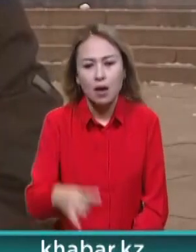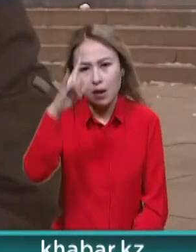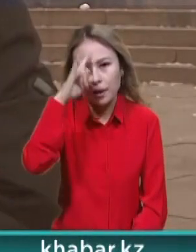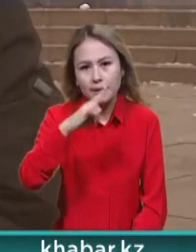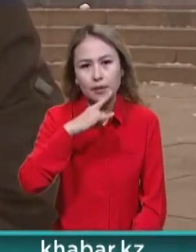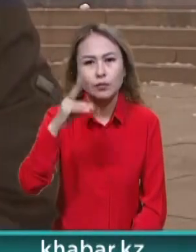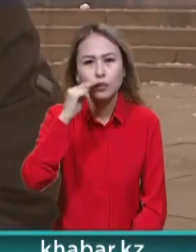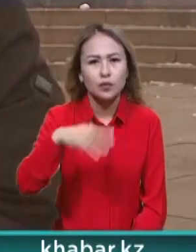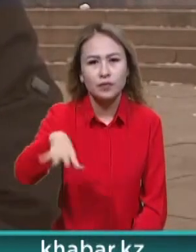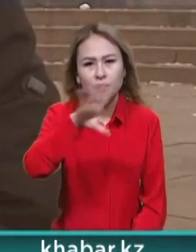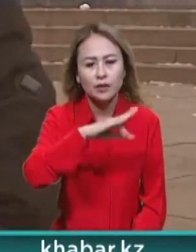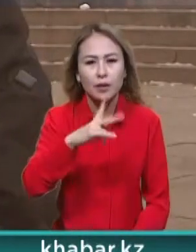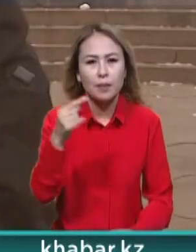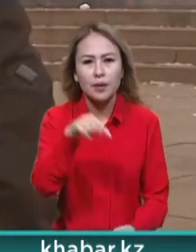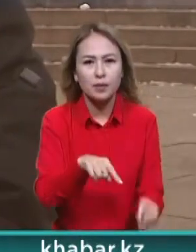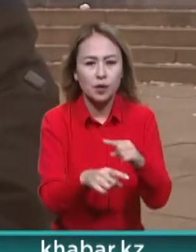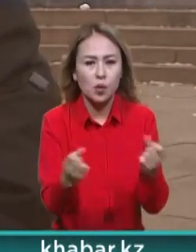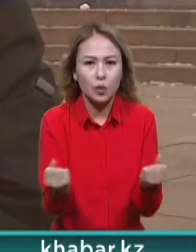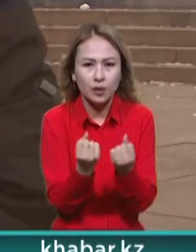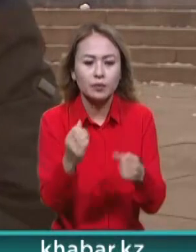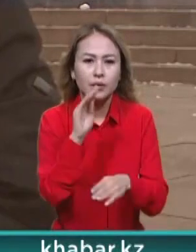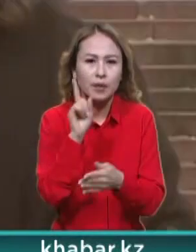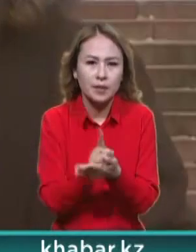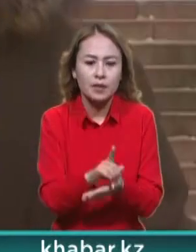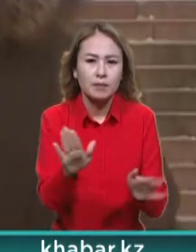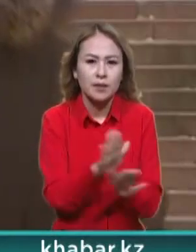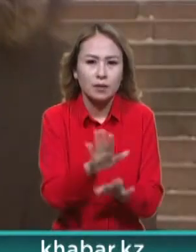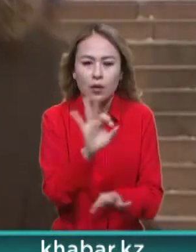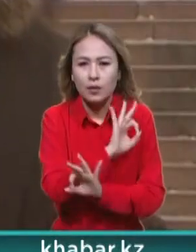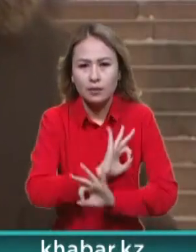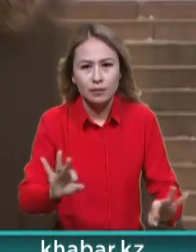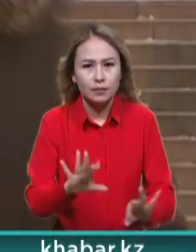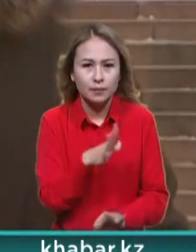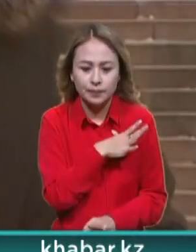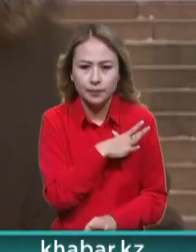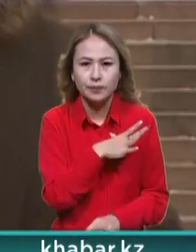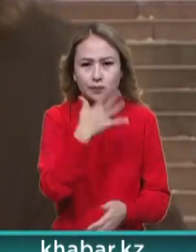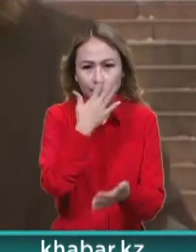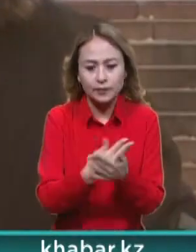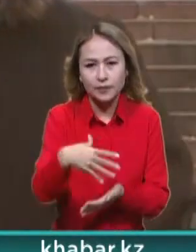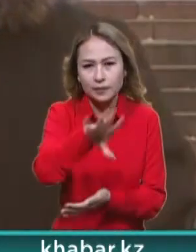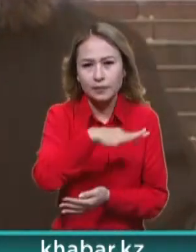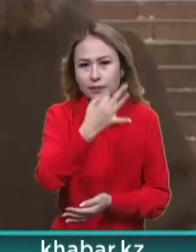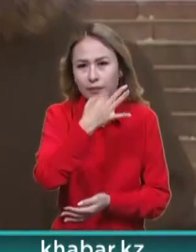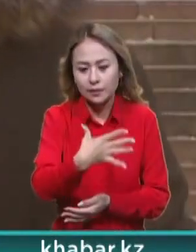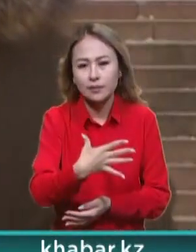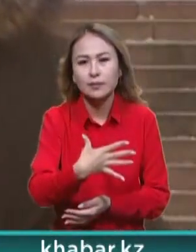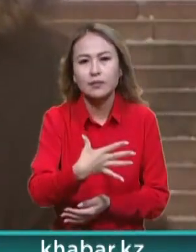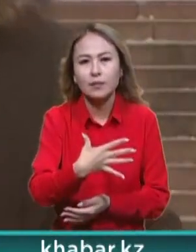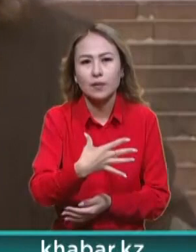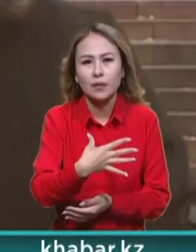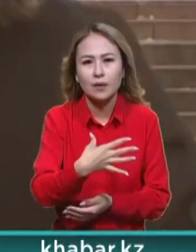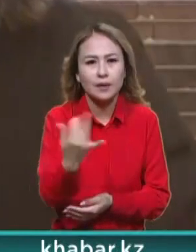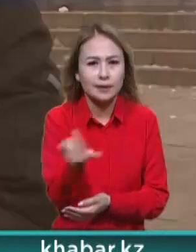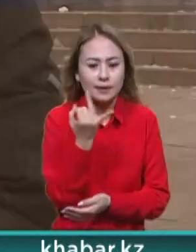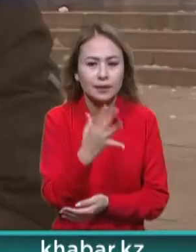жігіттері бір-бірін қолдап жүрсін деген ниетпен осы әнді шығардық. Өте керемет өтті, өзімізге қатты ұнады, және клип